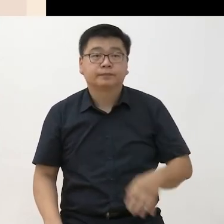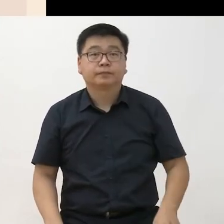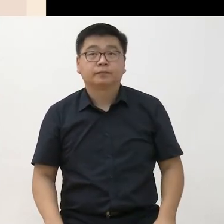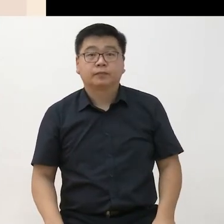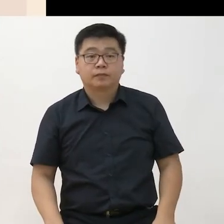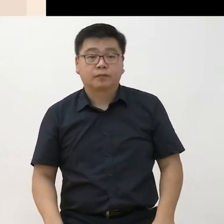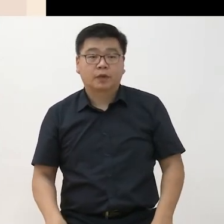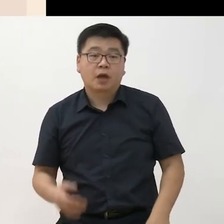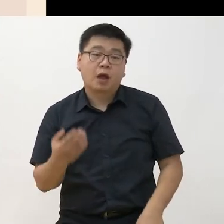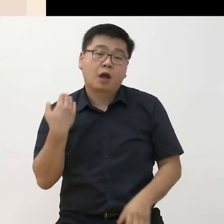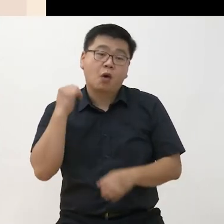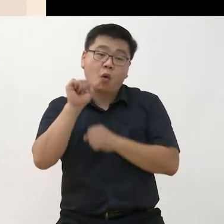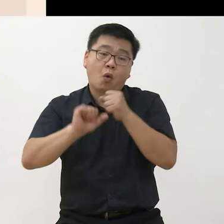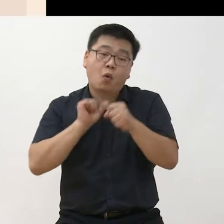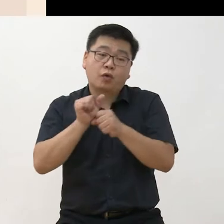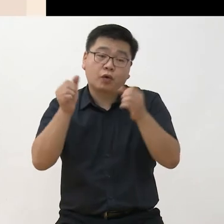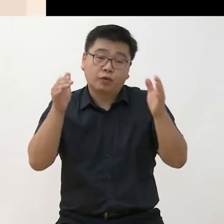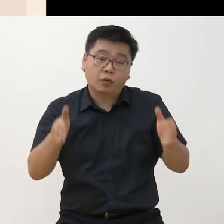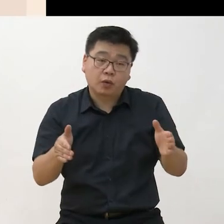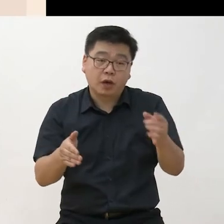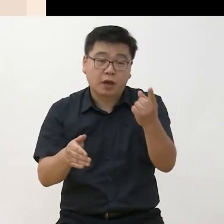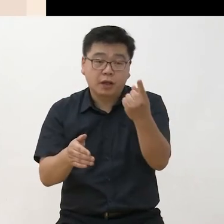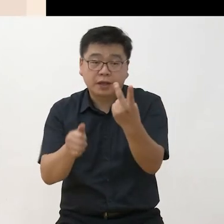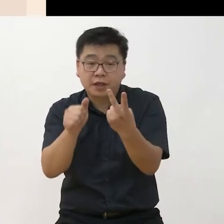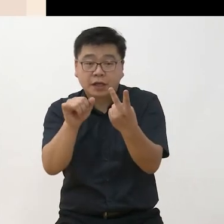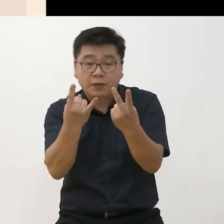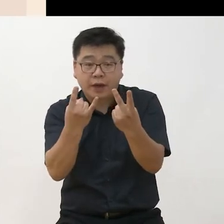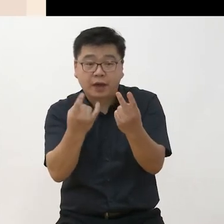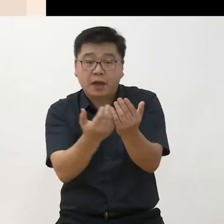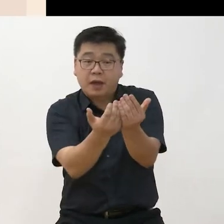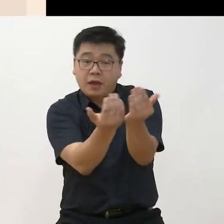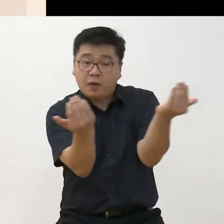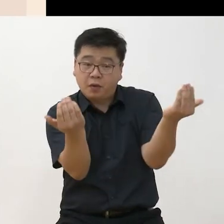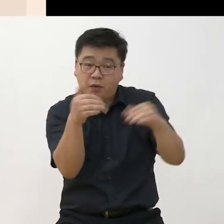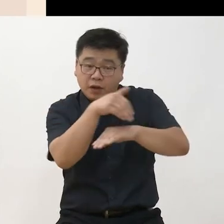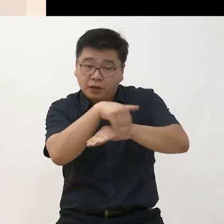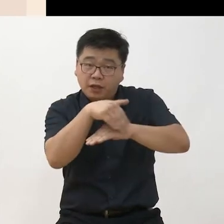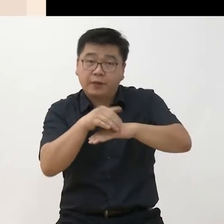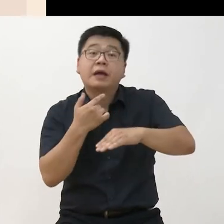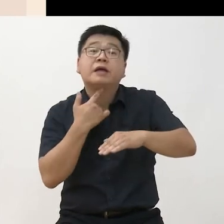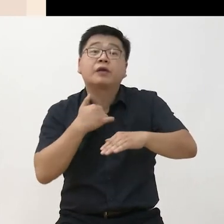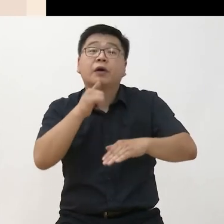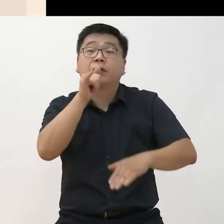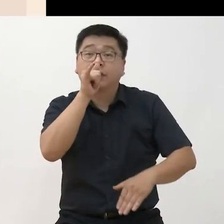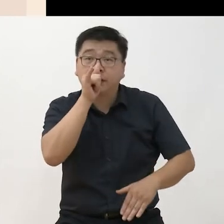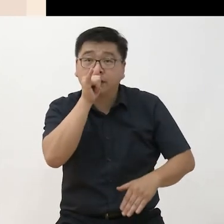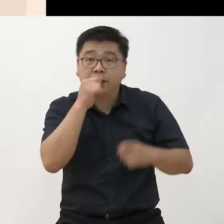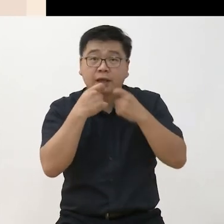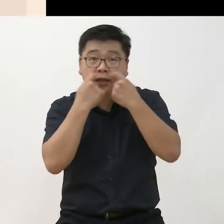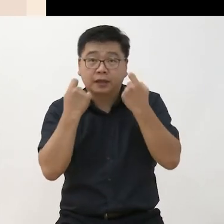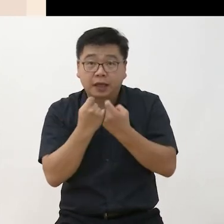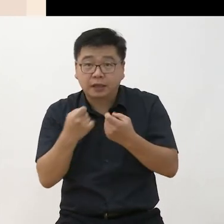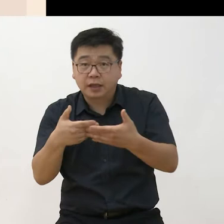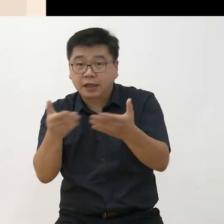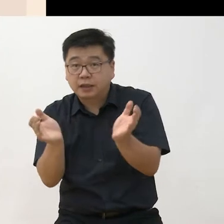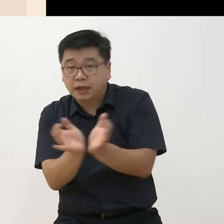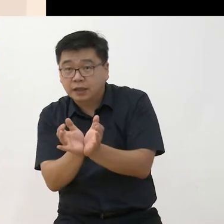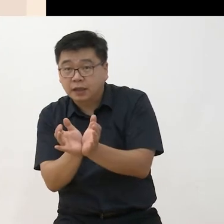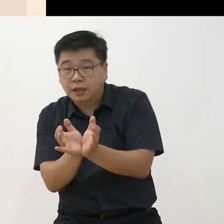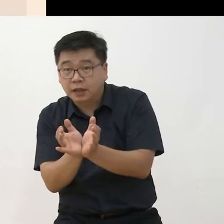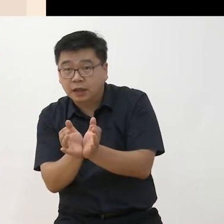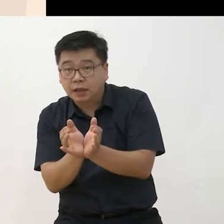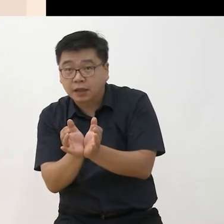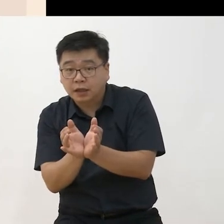최근 5년간 2회 이상의 기획 실적을 가진 개인이나 단체도 이렇게